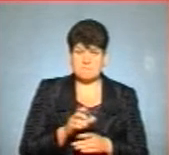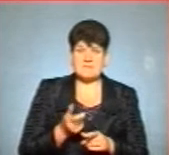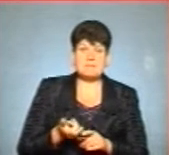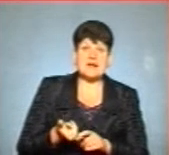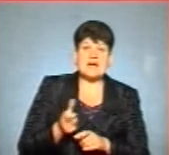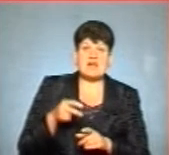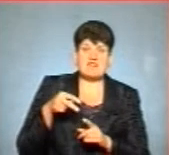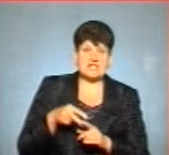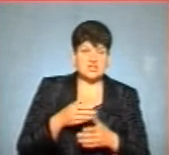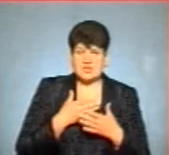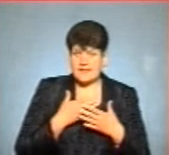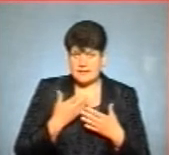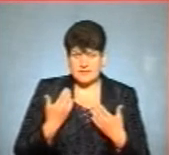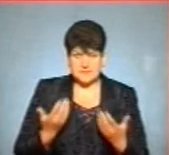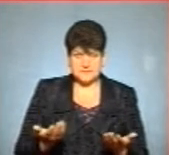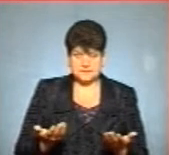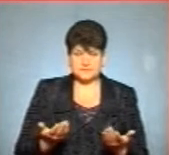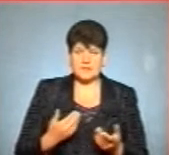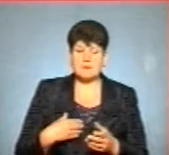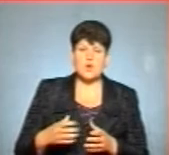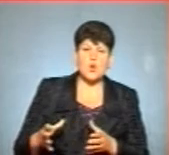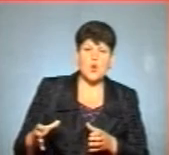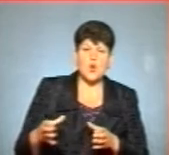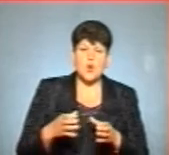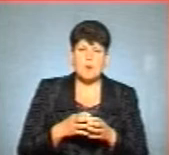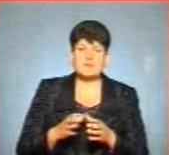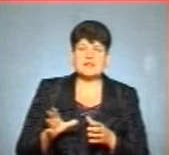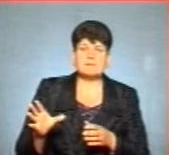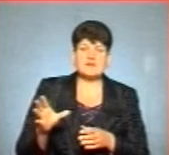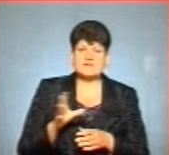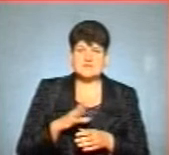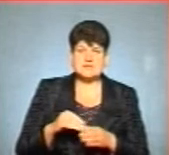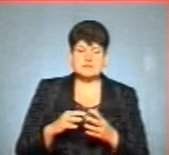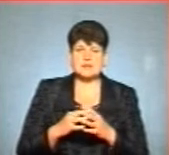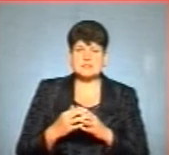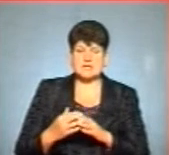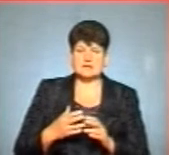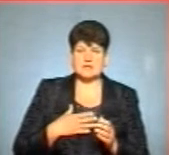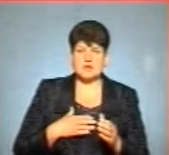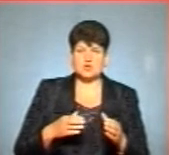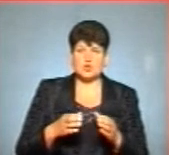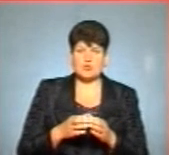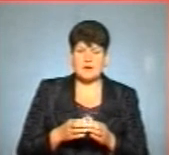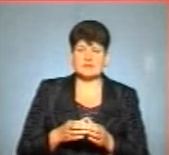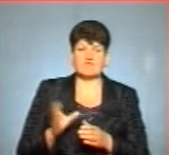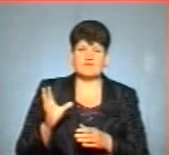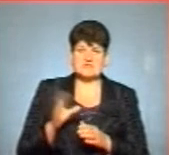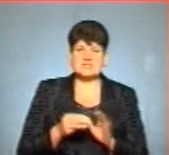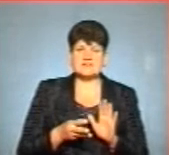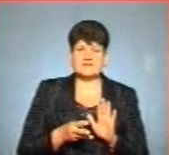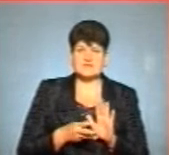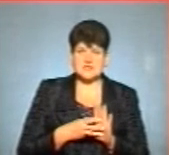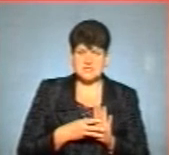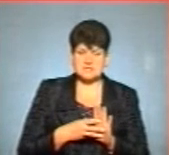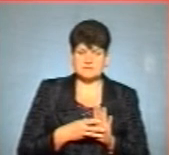було. Охопили ми всі населені пункти нашої громади, всі 8 населених